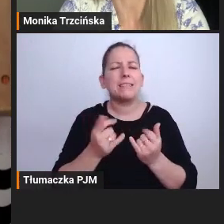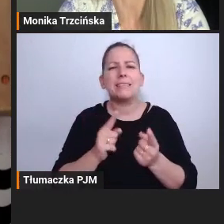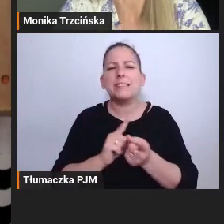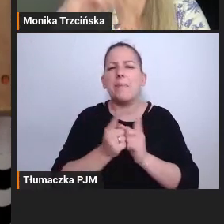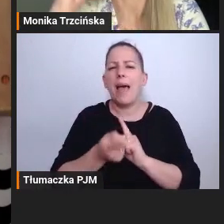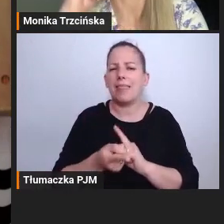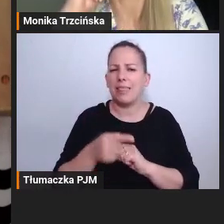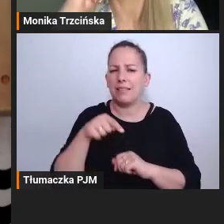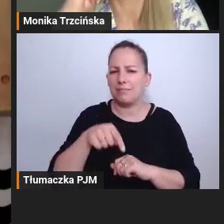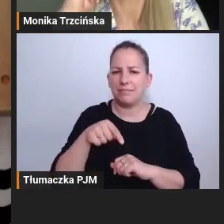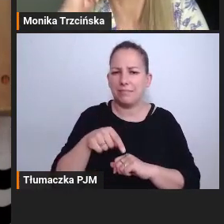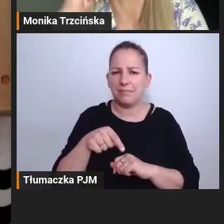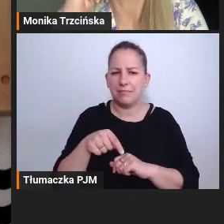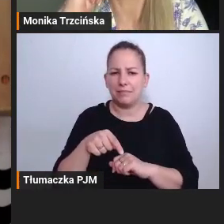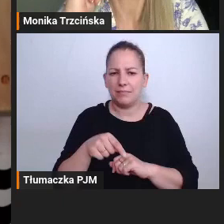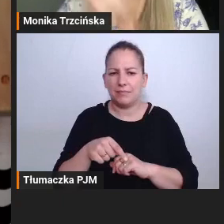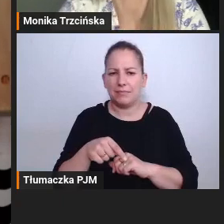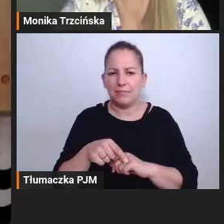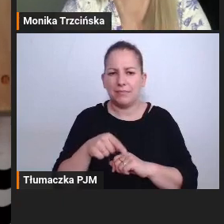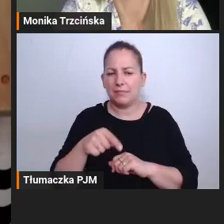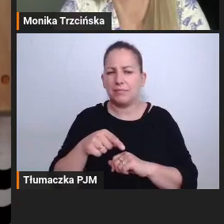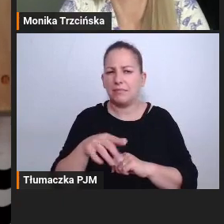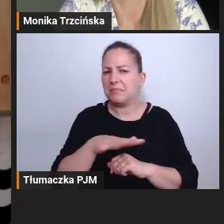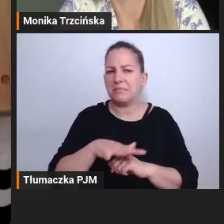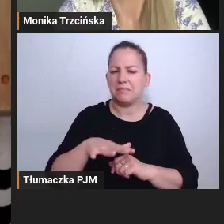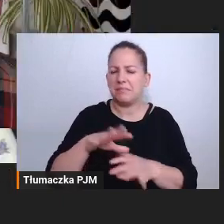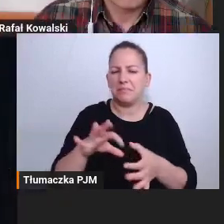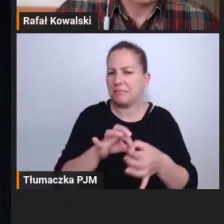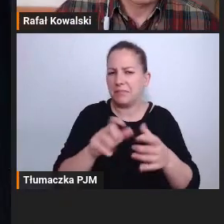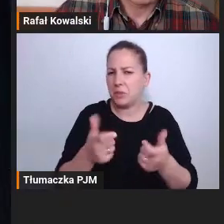tym to jest ten obszar?